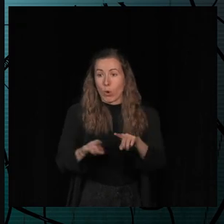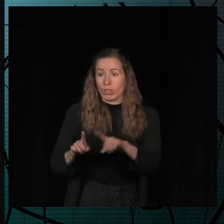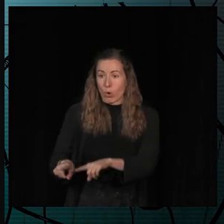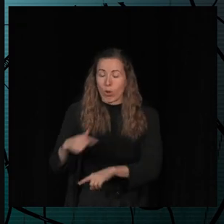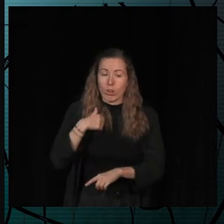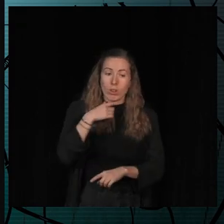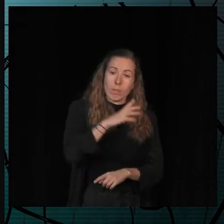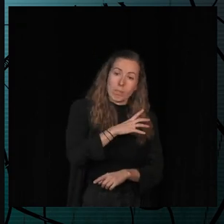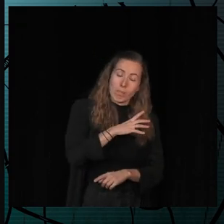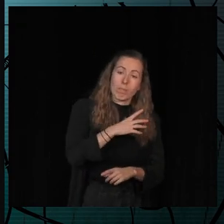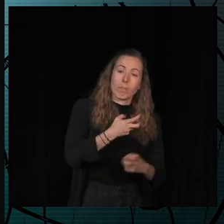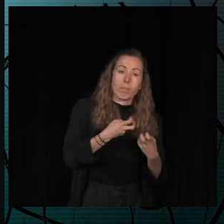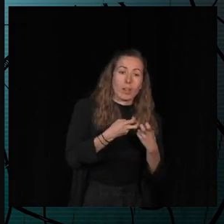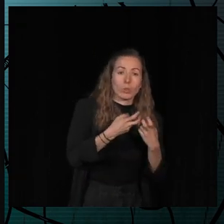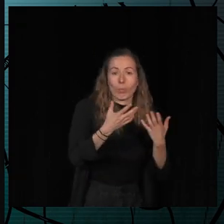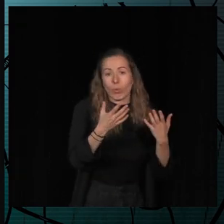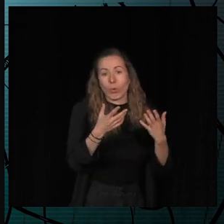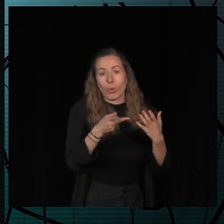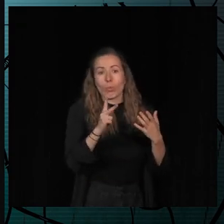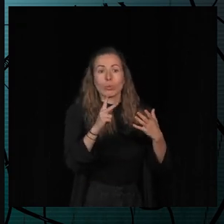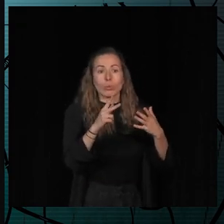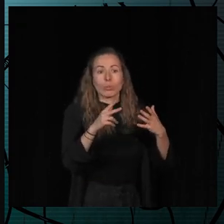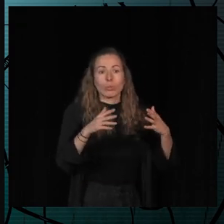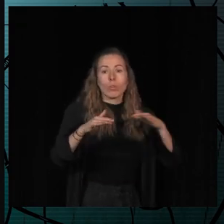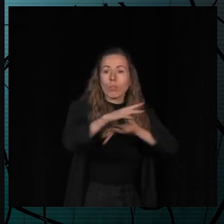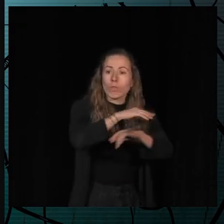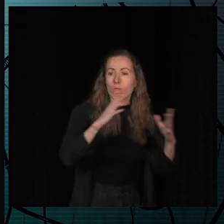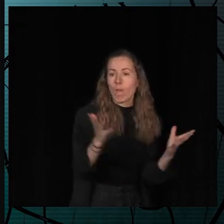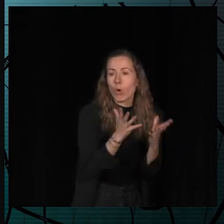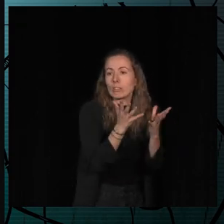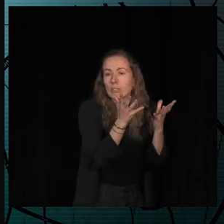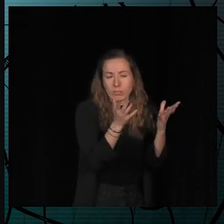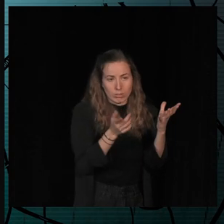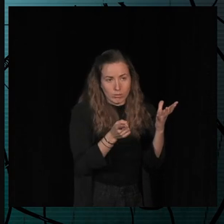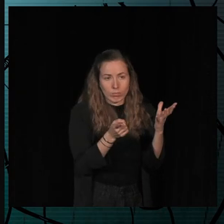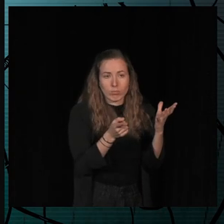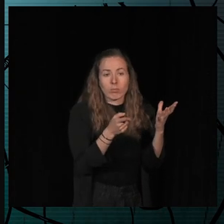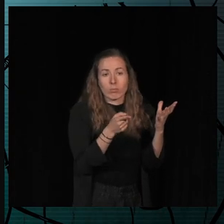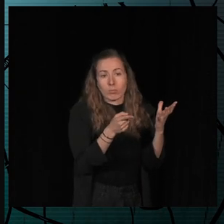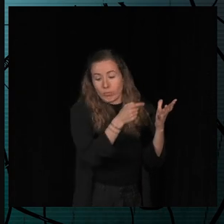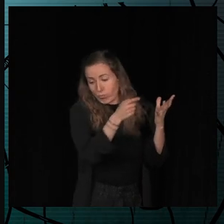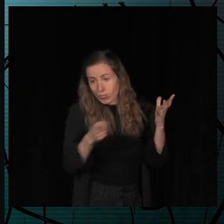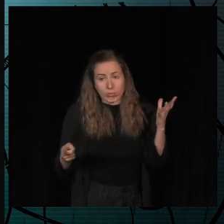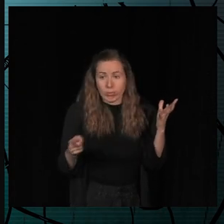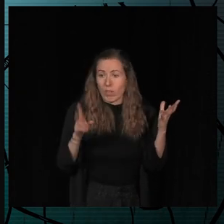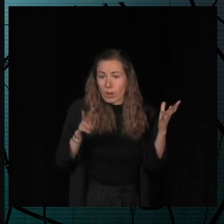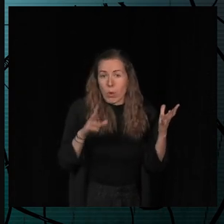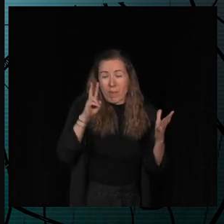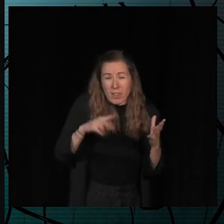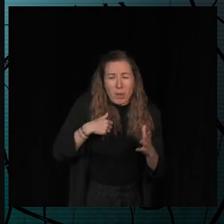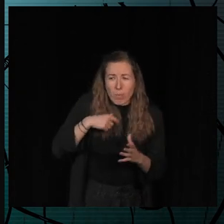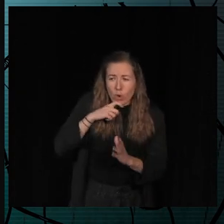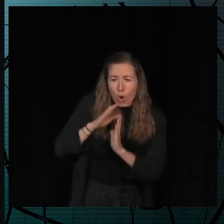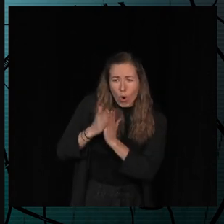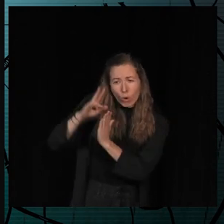touche des milieux aussi plutôt favorisés aussi euh mais mais c'est vrai que j'ai j'ai pas encore lu d'études